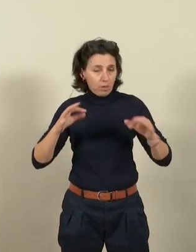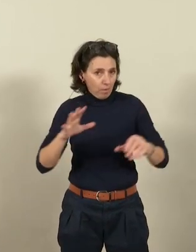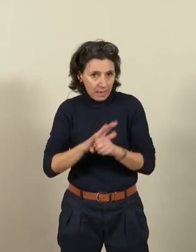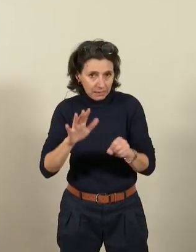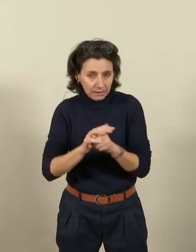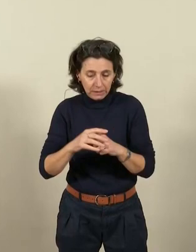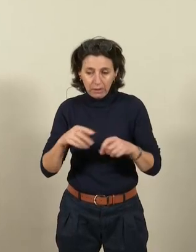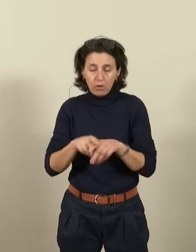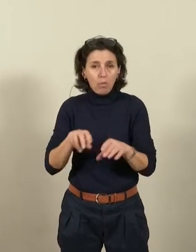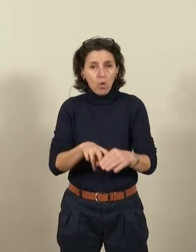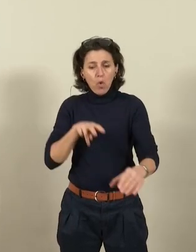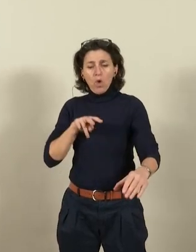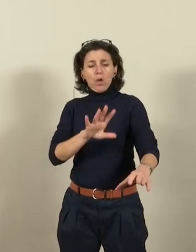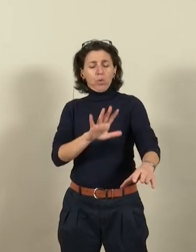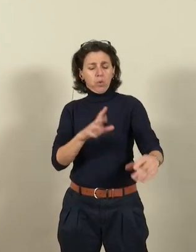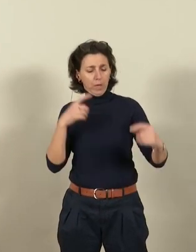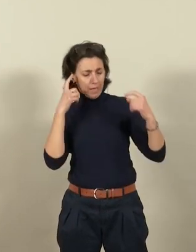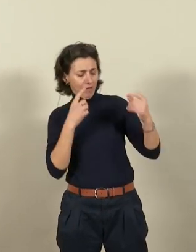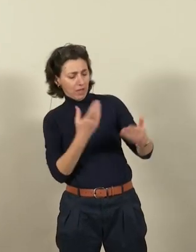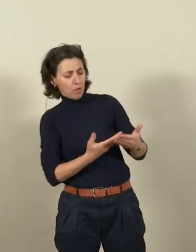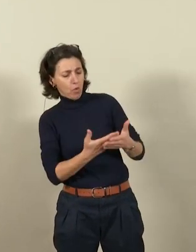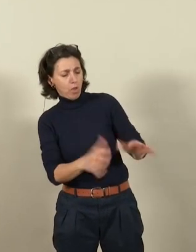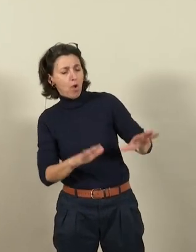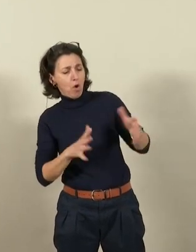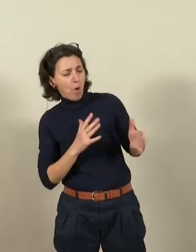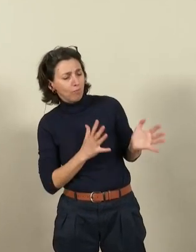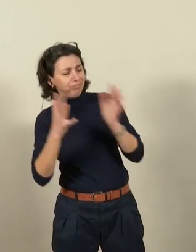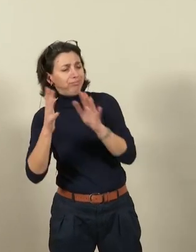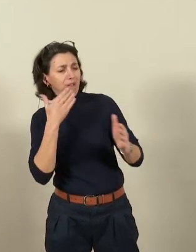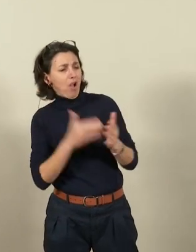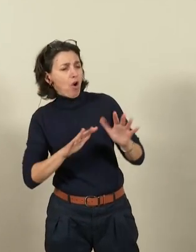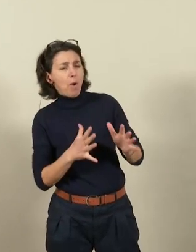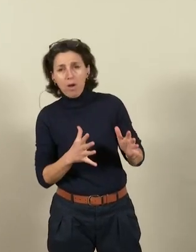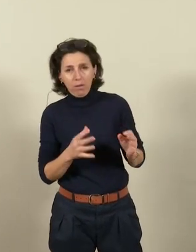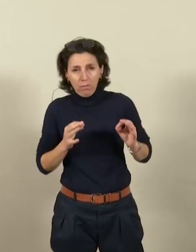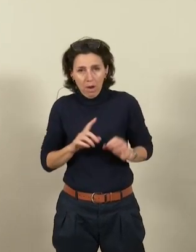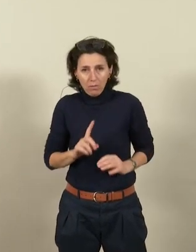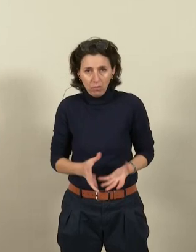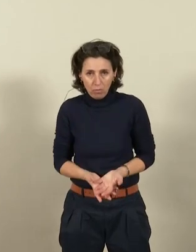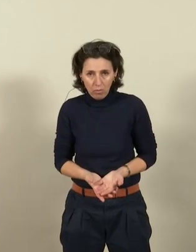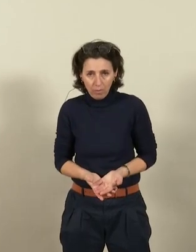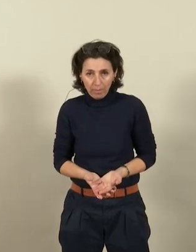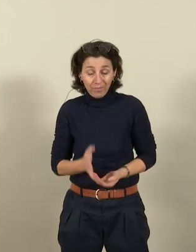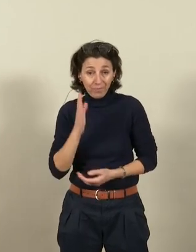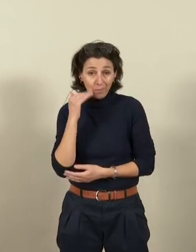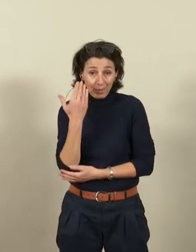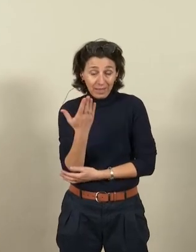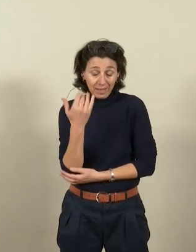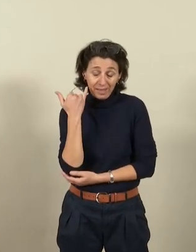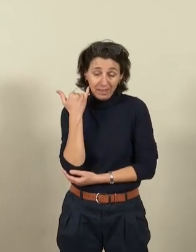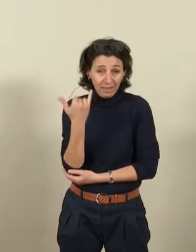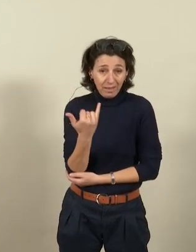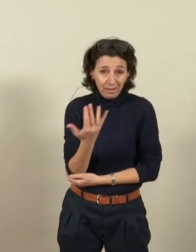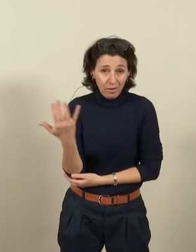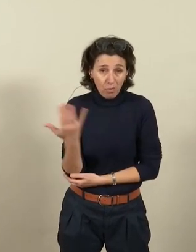réfléchir et et et et mettre en place toutes ces actions donc l'idée c'était de de de permettre le ce